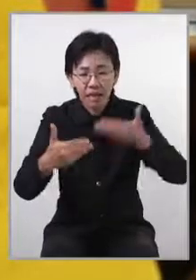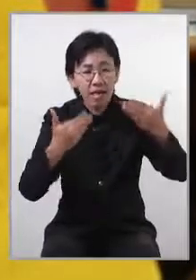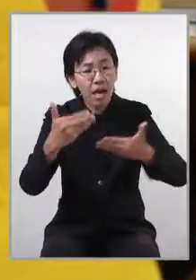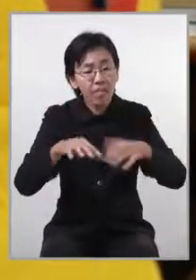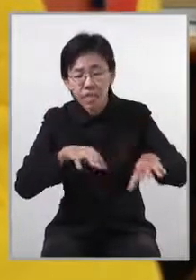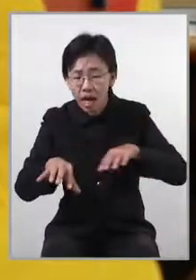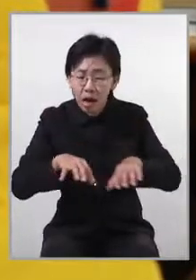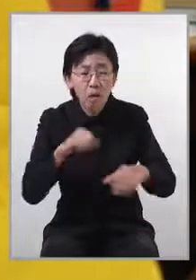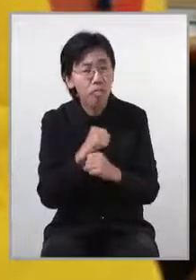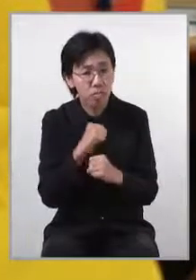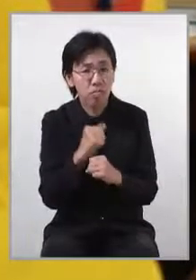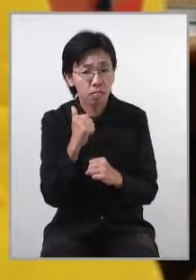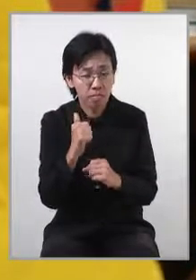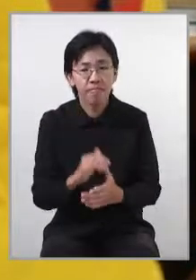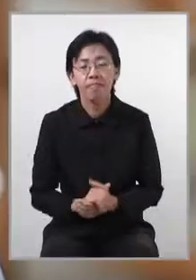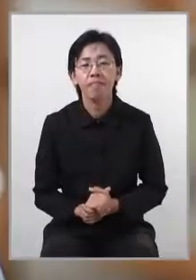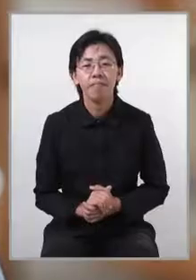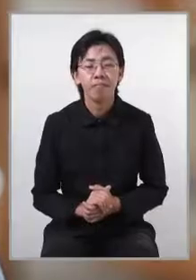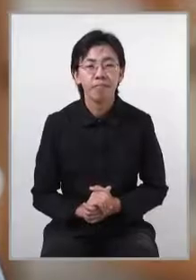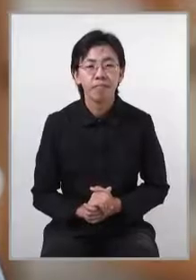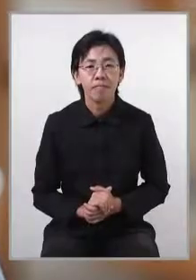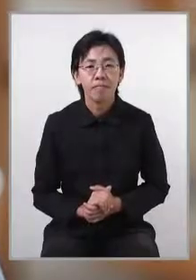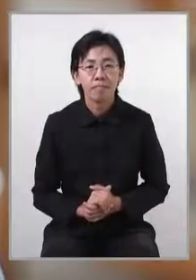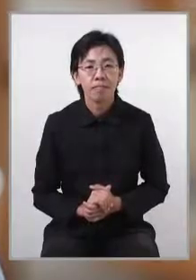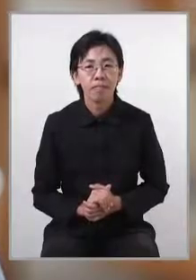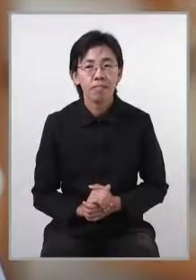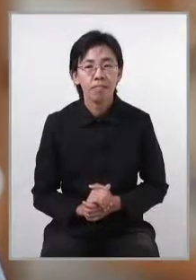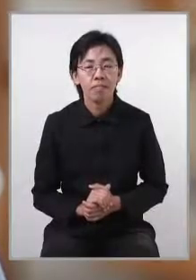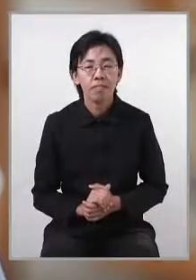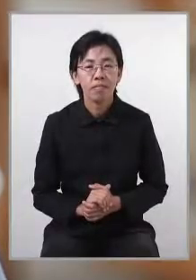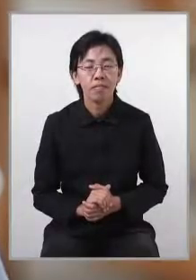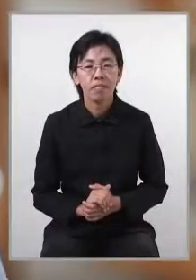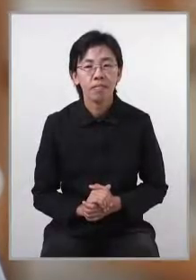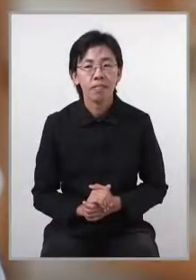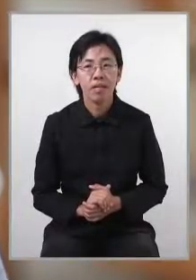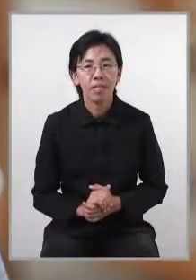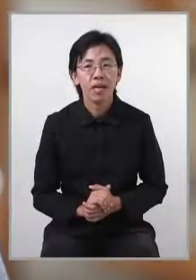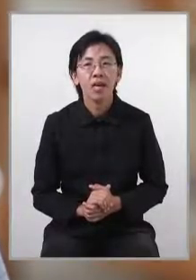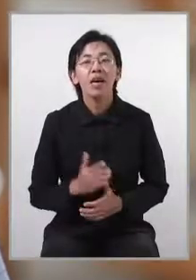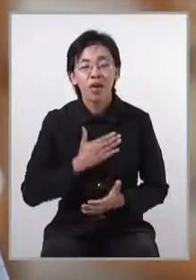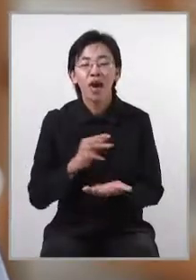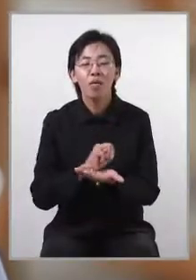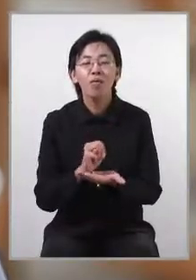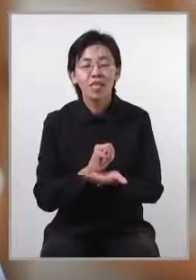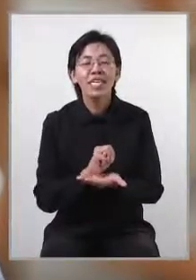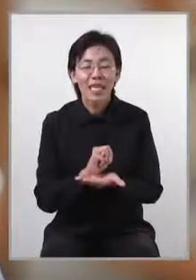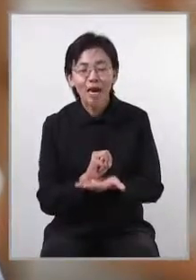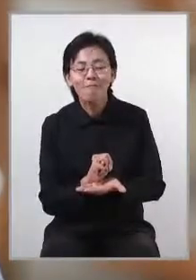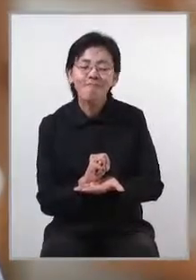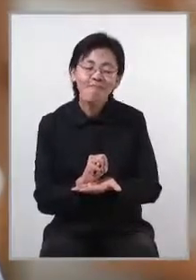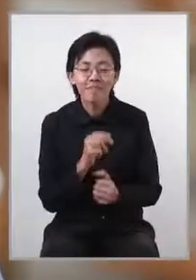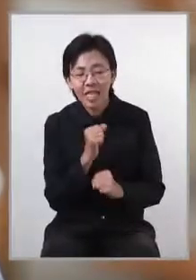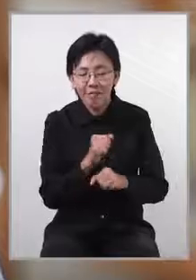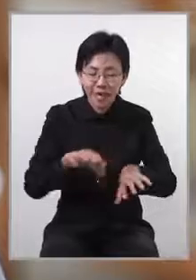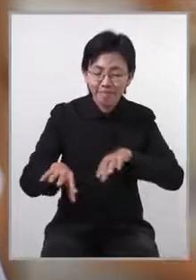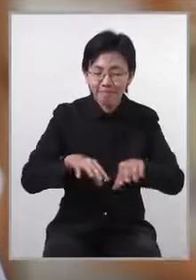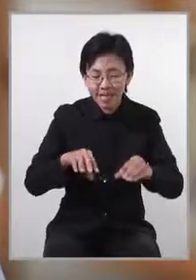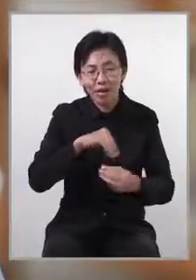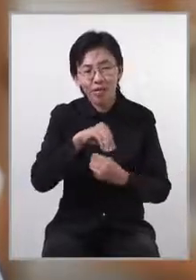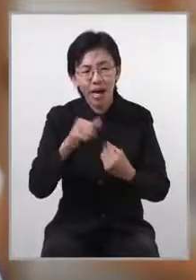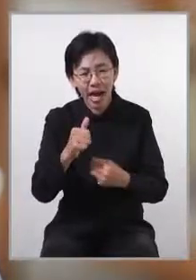ได ้เราพูดได้ว่าเราอยู่ได้ระดับหนึ่ง ครับ นะฮะแต่สิ่งที่เรา